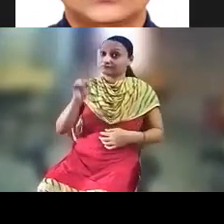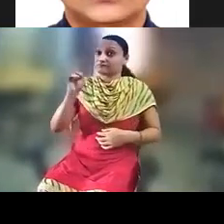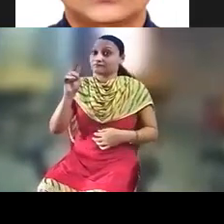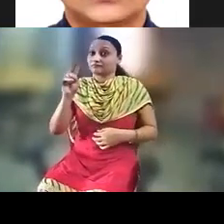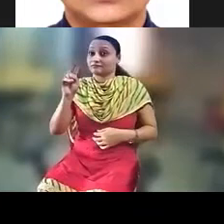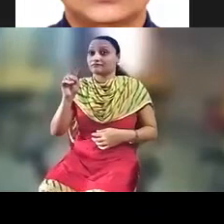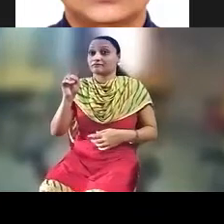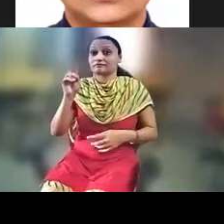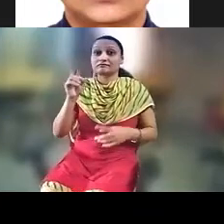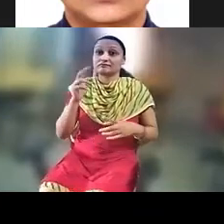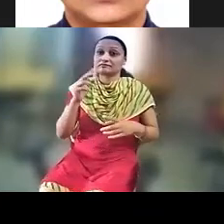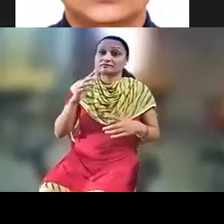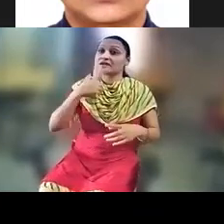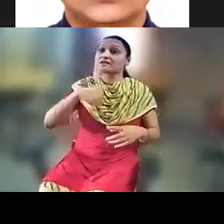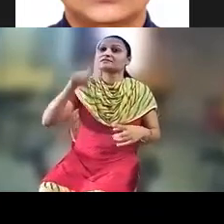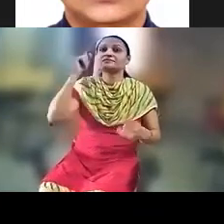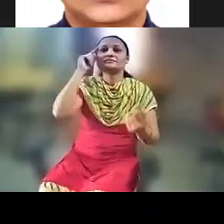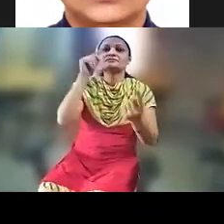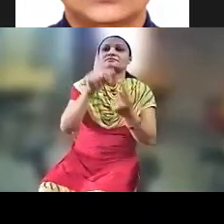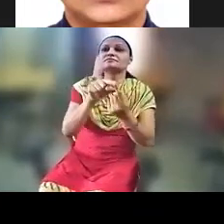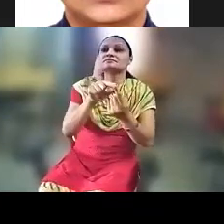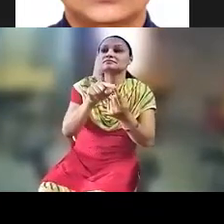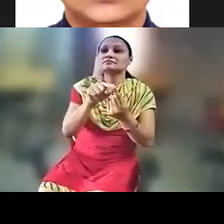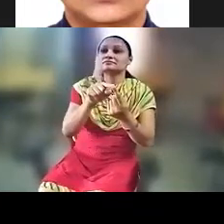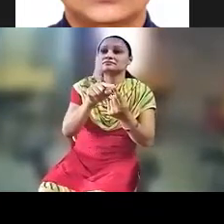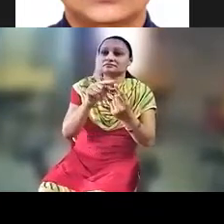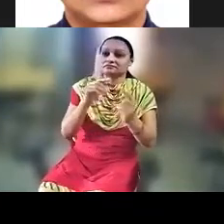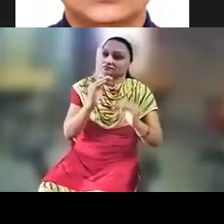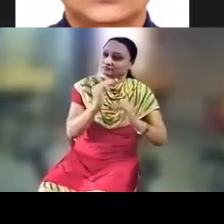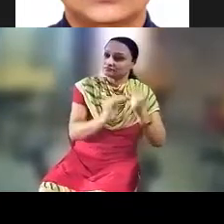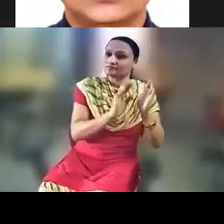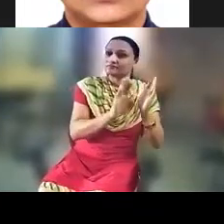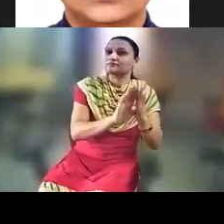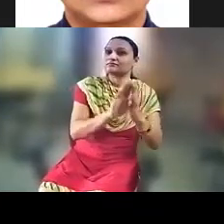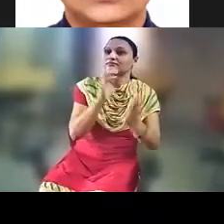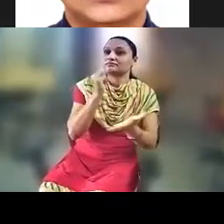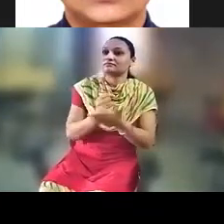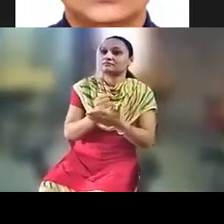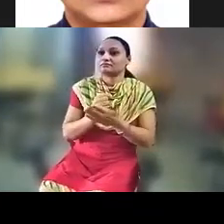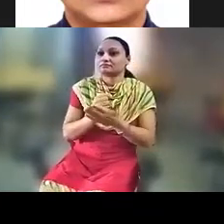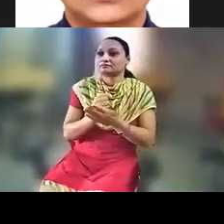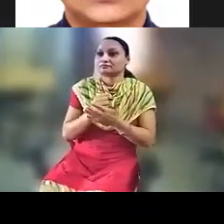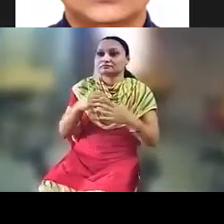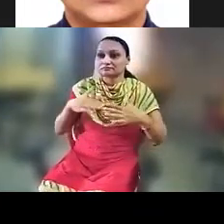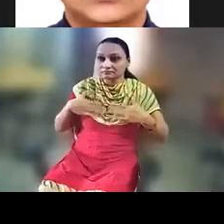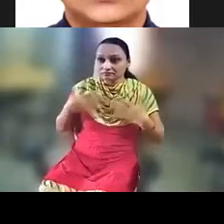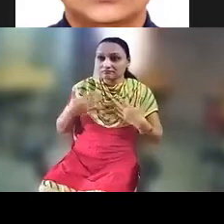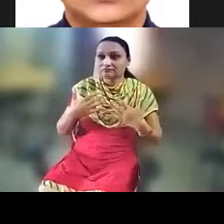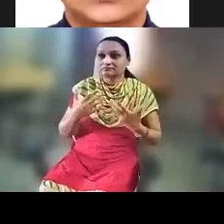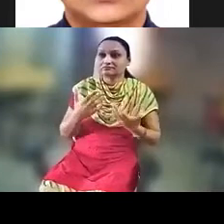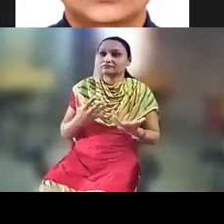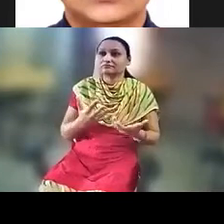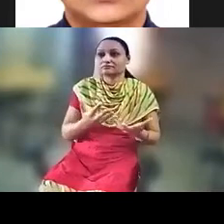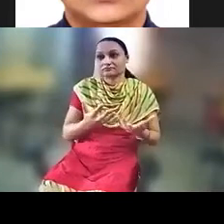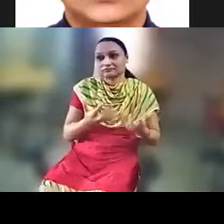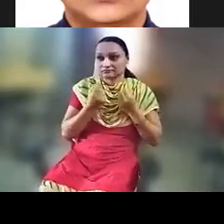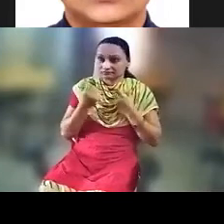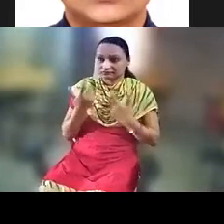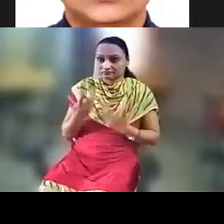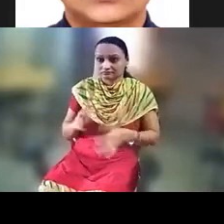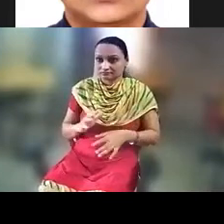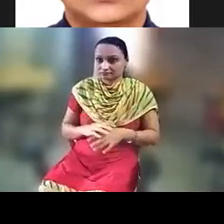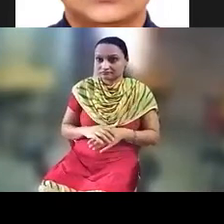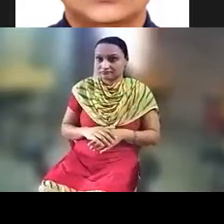पर्पस in order to gain meaning, happiness and enrichment professionally. So यहाँ पे अगर हम देखें तो